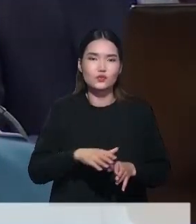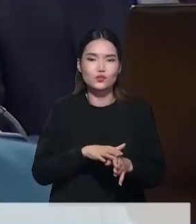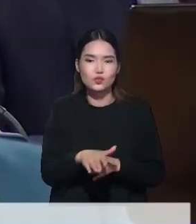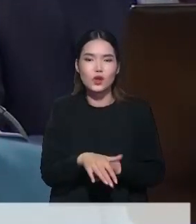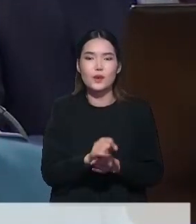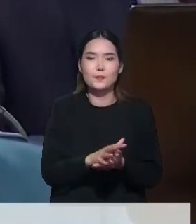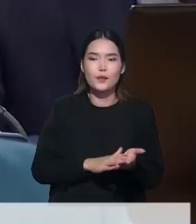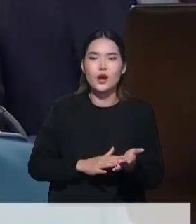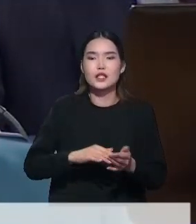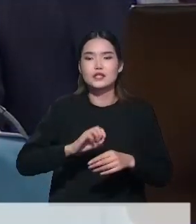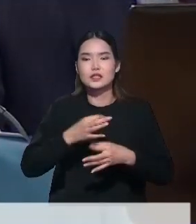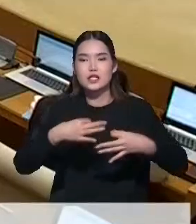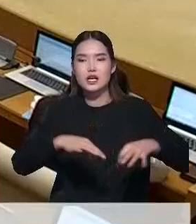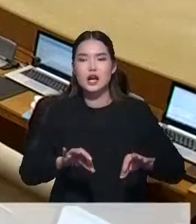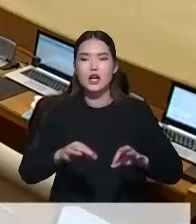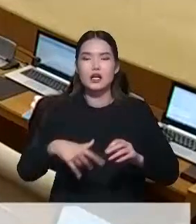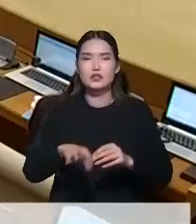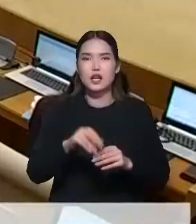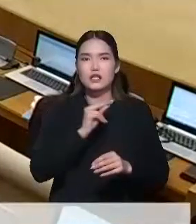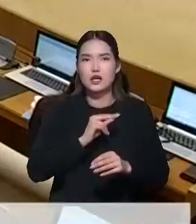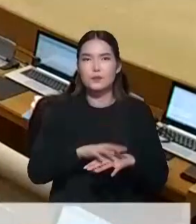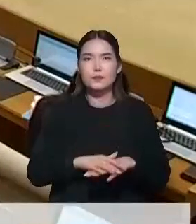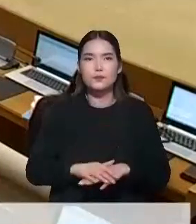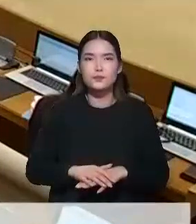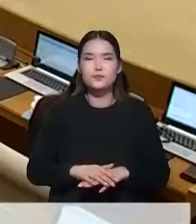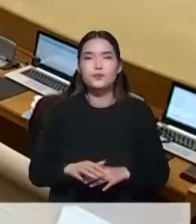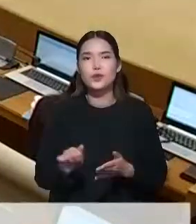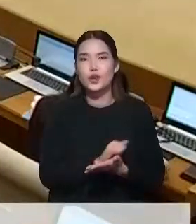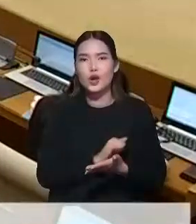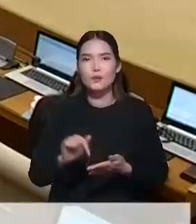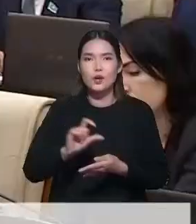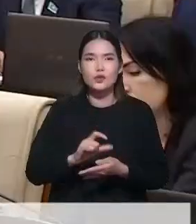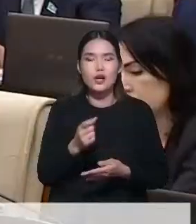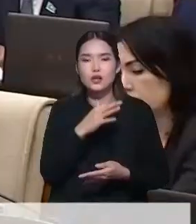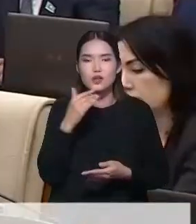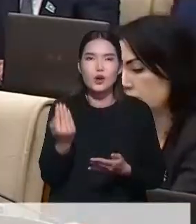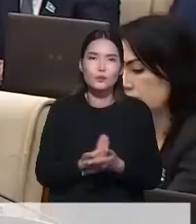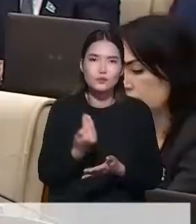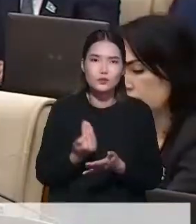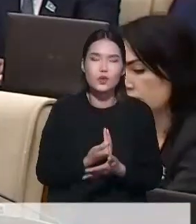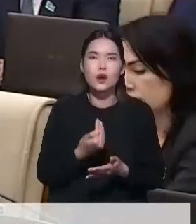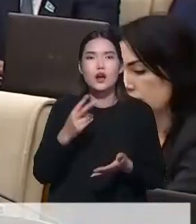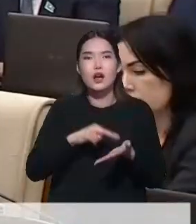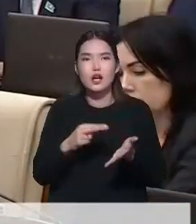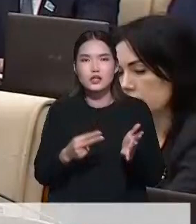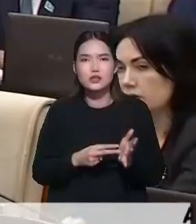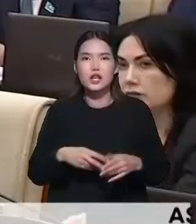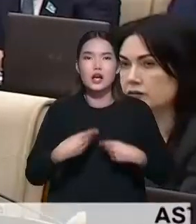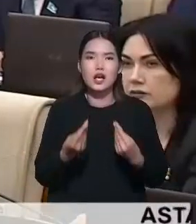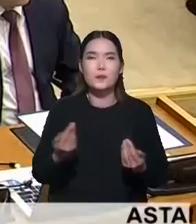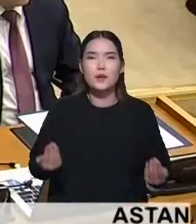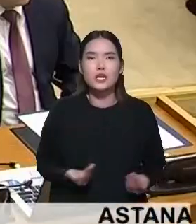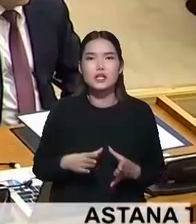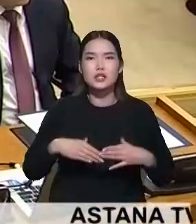продолжено лицензирование его деятельности. В документе, к слову, немало новшеств. Так, планируется выдавать жилье